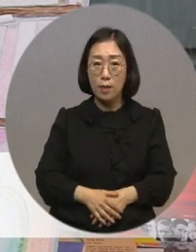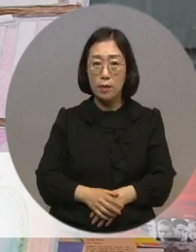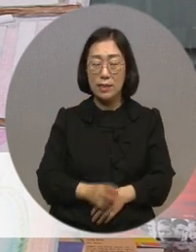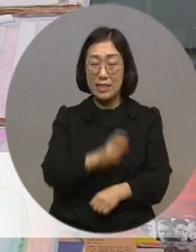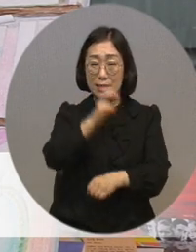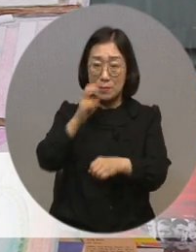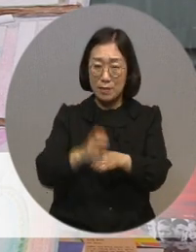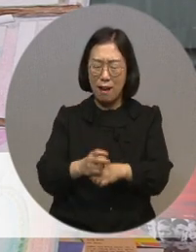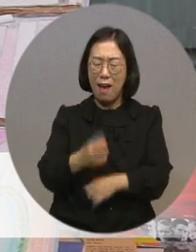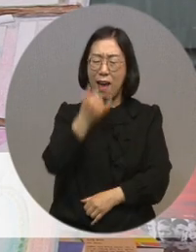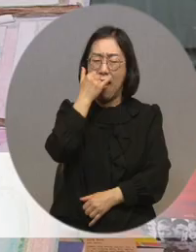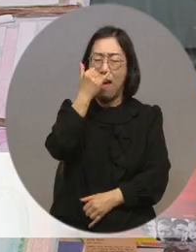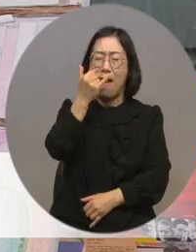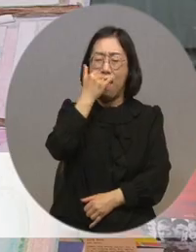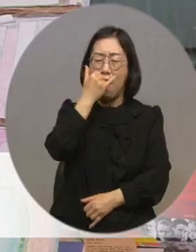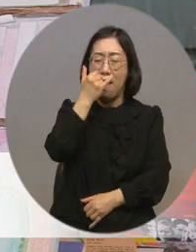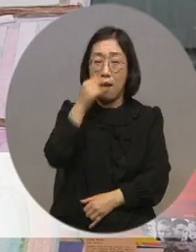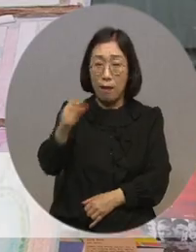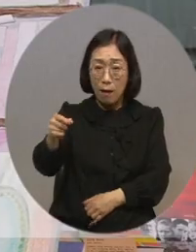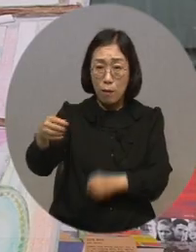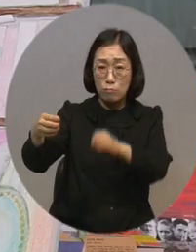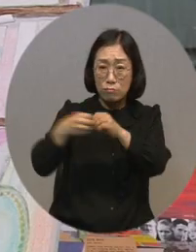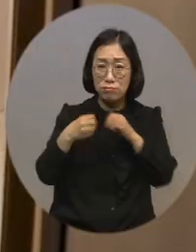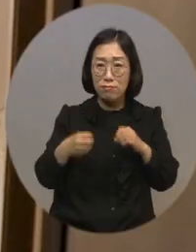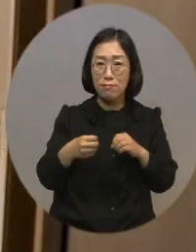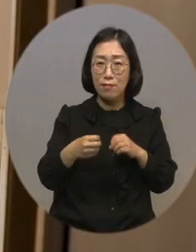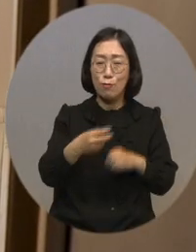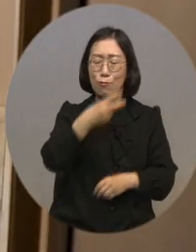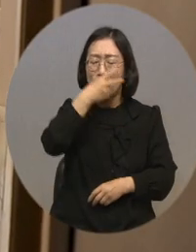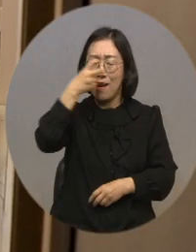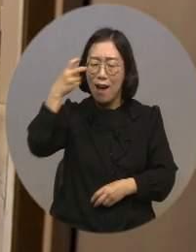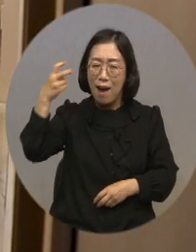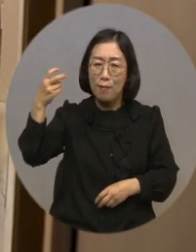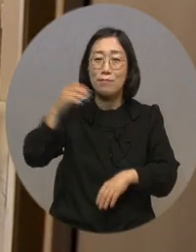잠을 자니까 저도 잠이 정말 많아져서